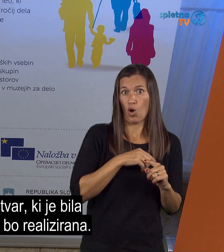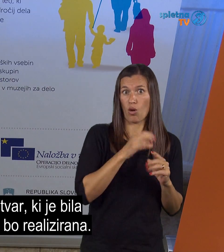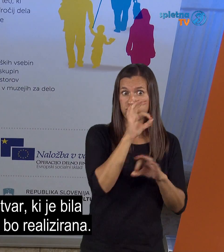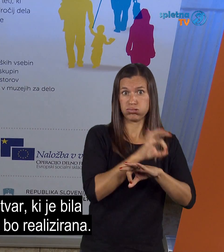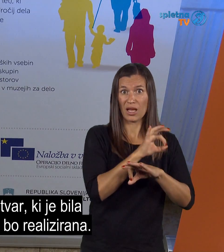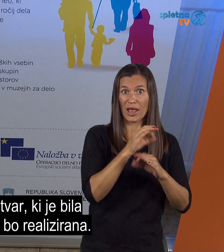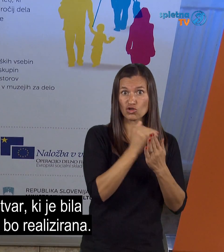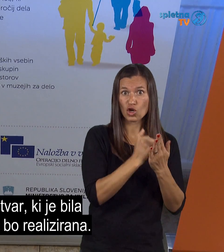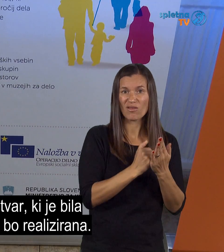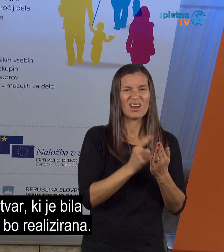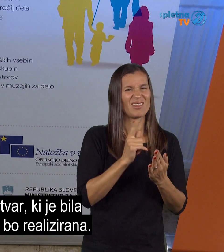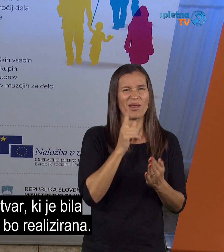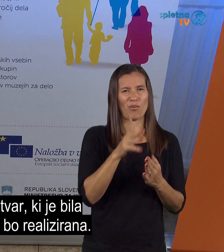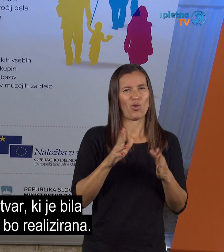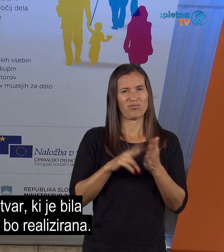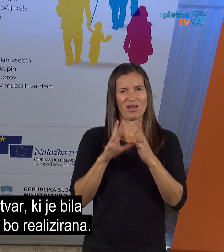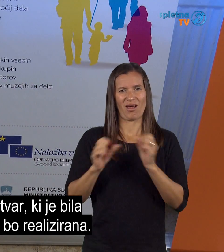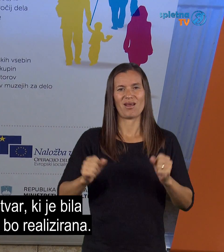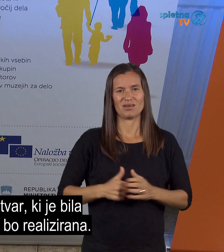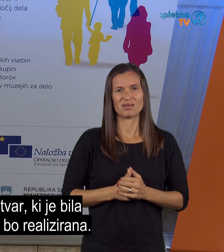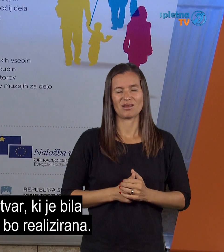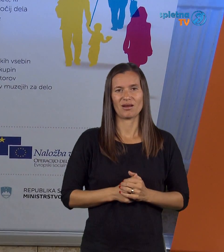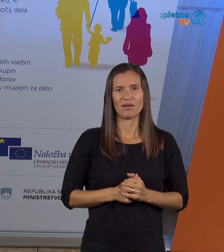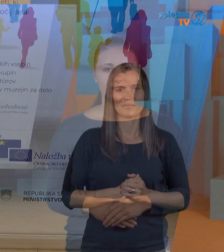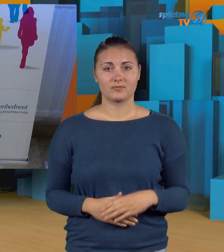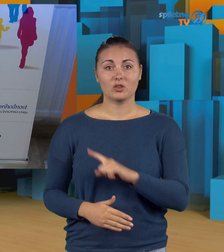bo realizirana ali pa.